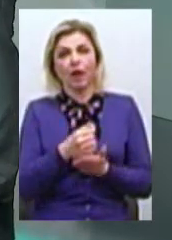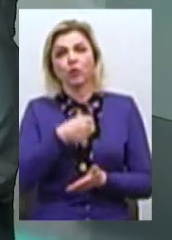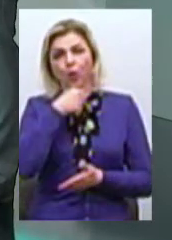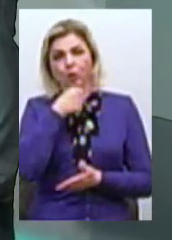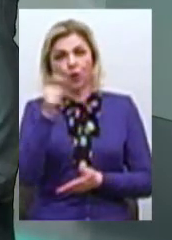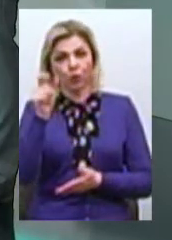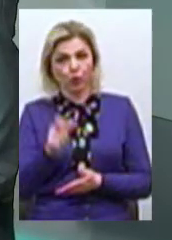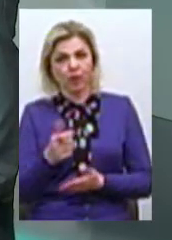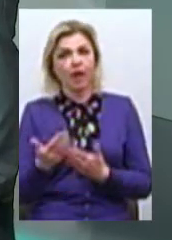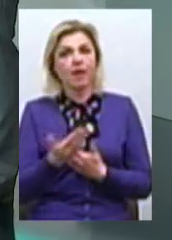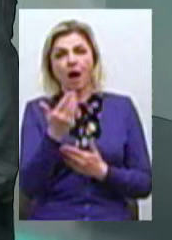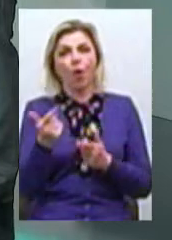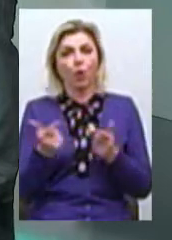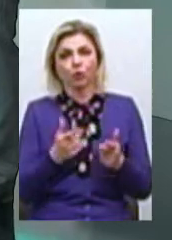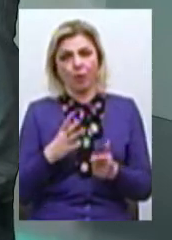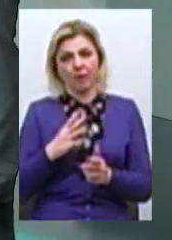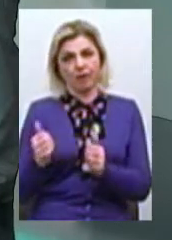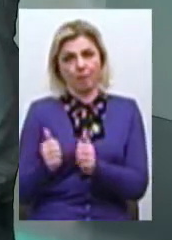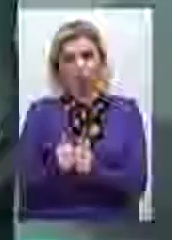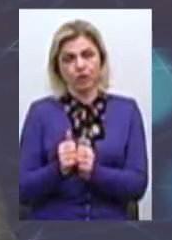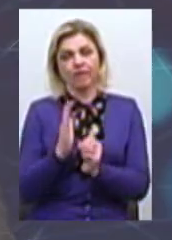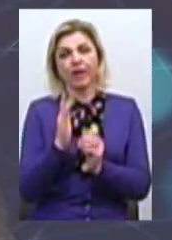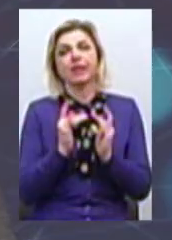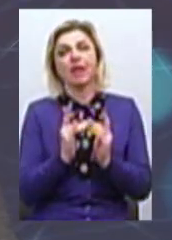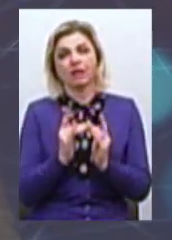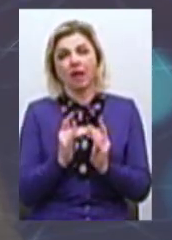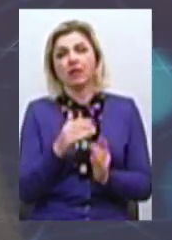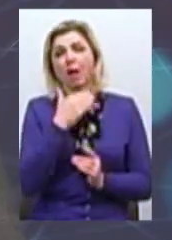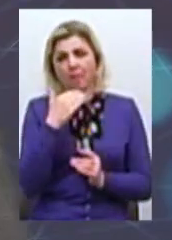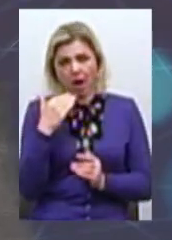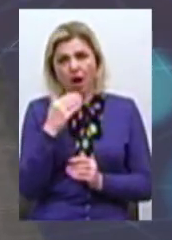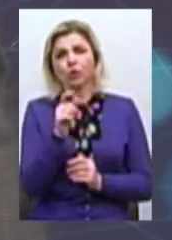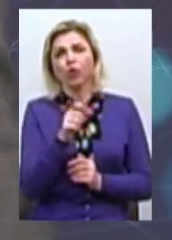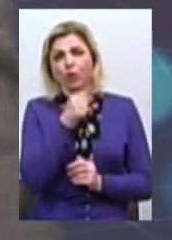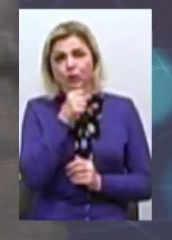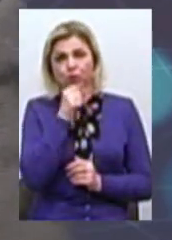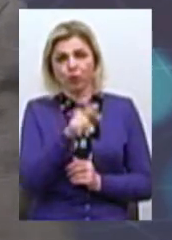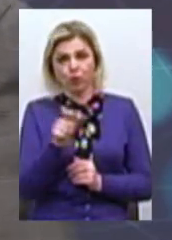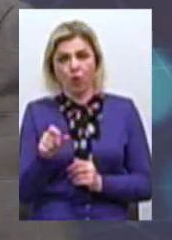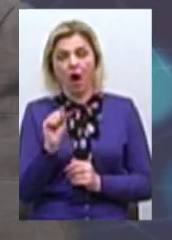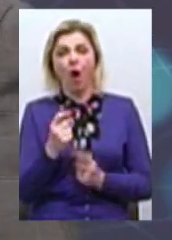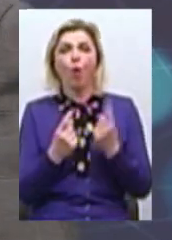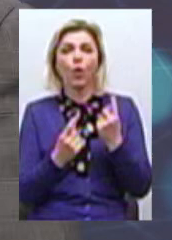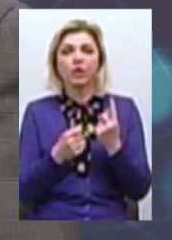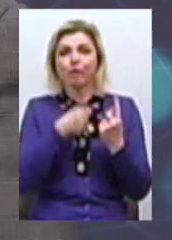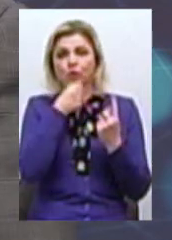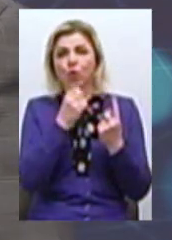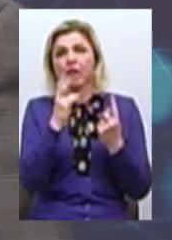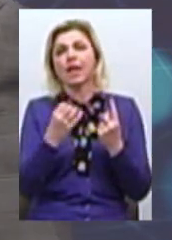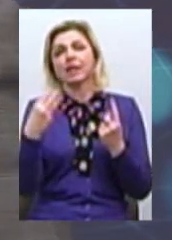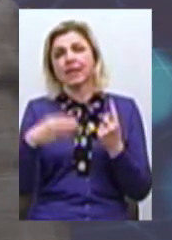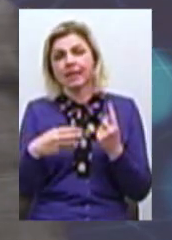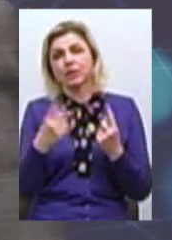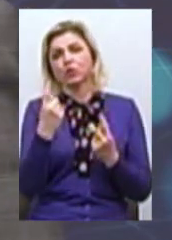яка готова бути поруч. В інтернатному закладі багато дорослих людей, але їх там один на 30 дітей, на 100 дітей,